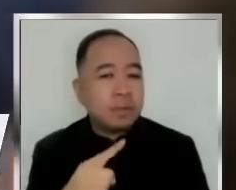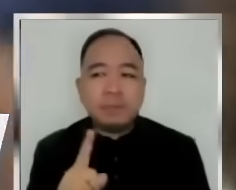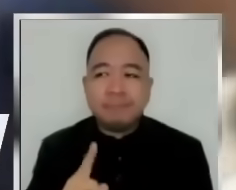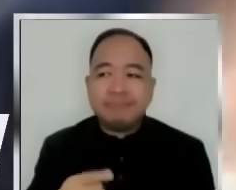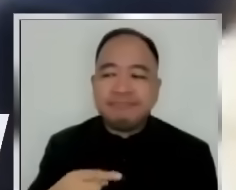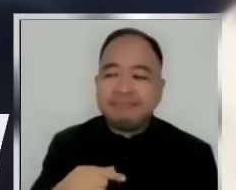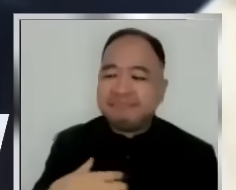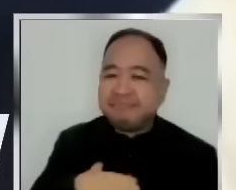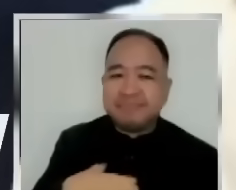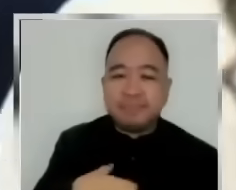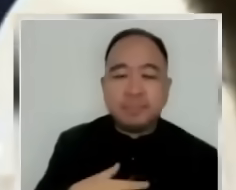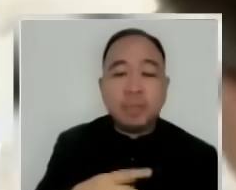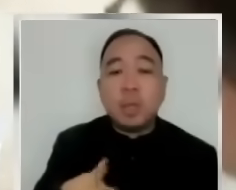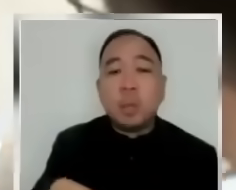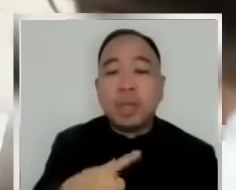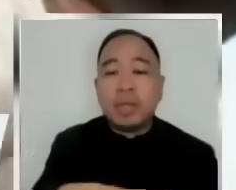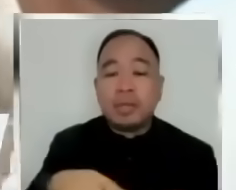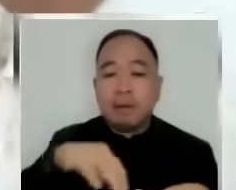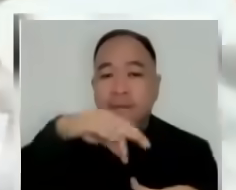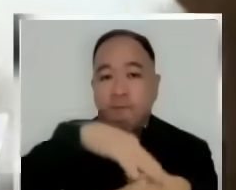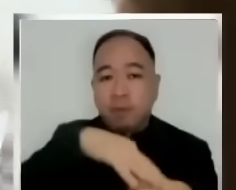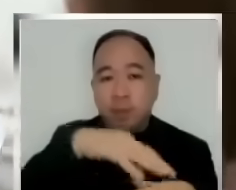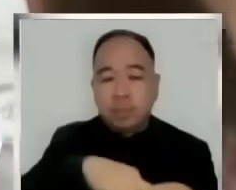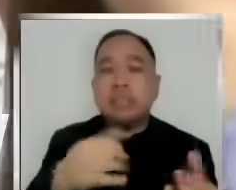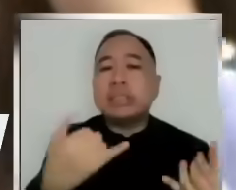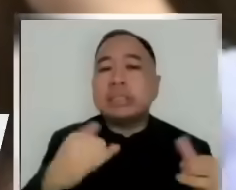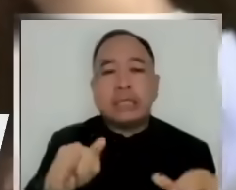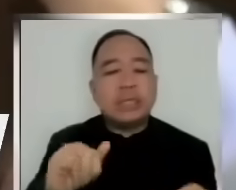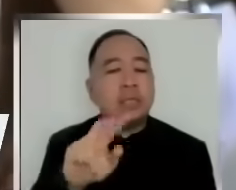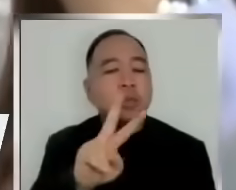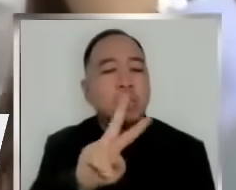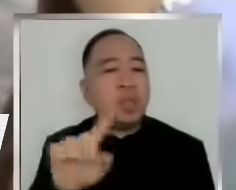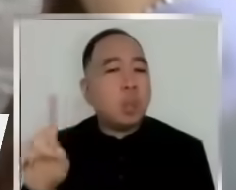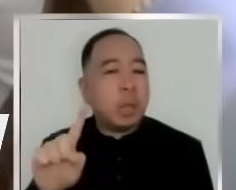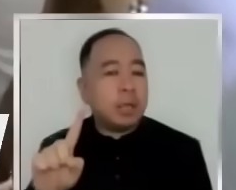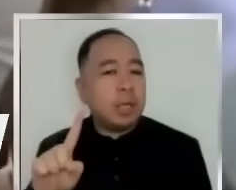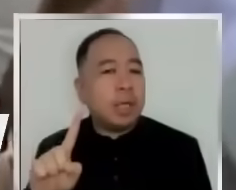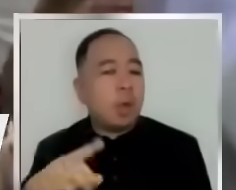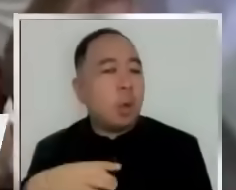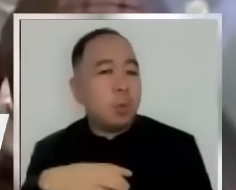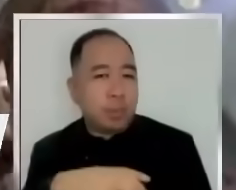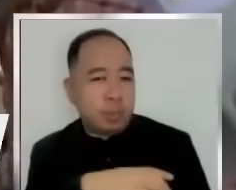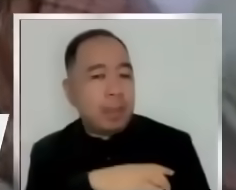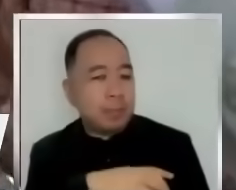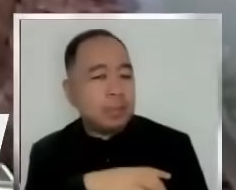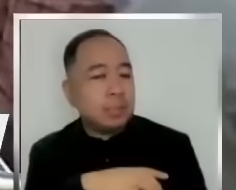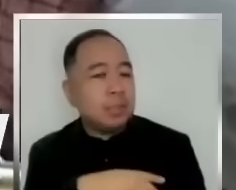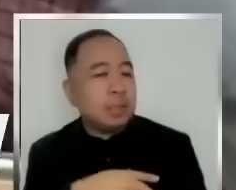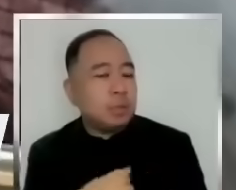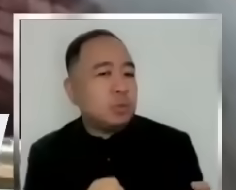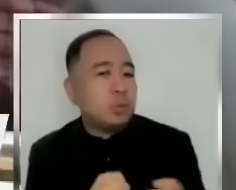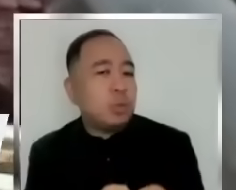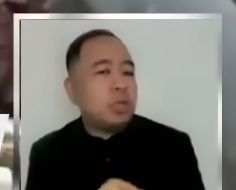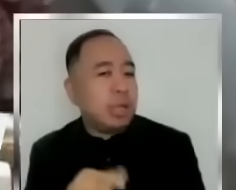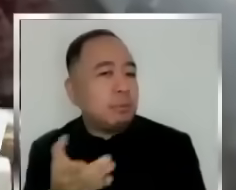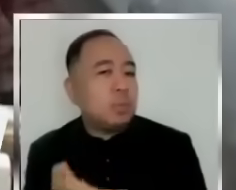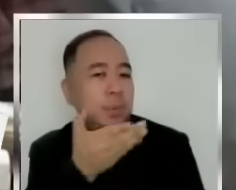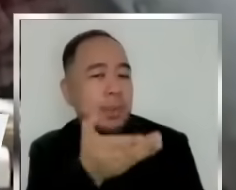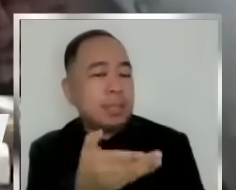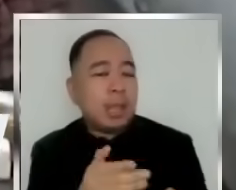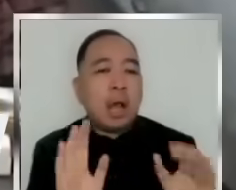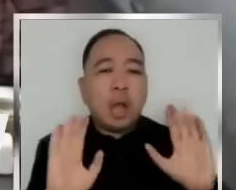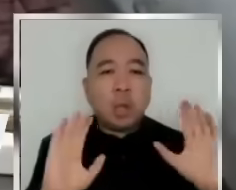idaan sa botohan, nanaig ang 21 kongresista na pumobor sa motion kumpara sa tatlong makabayan Black members na tutol